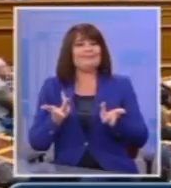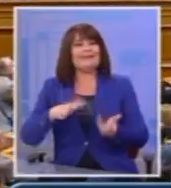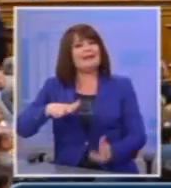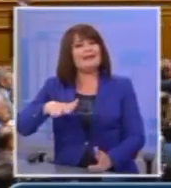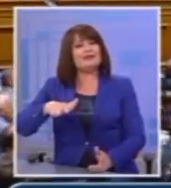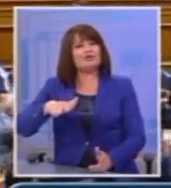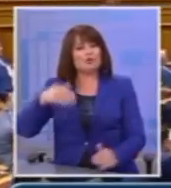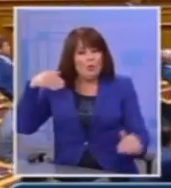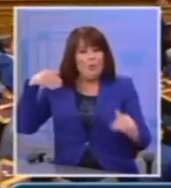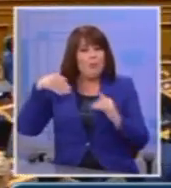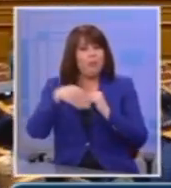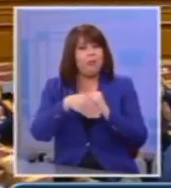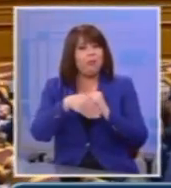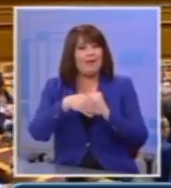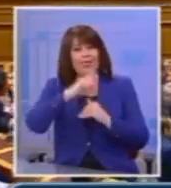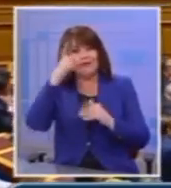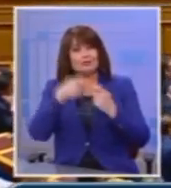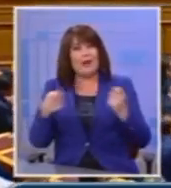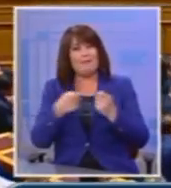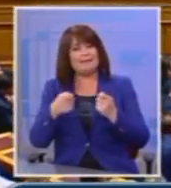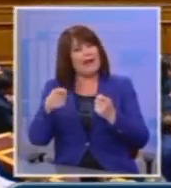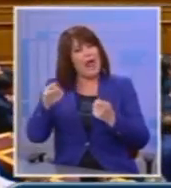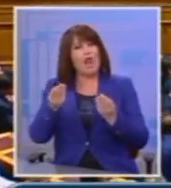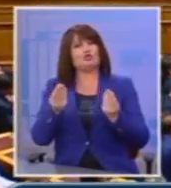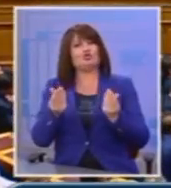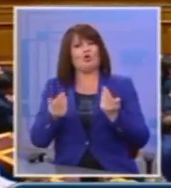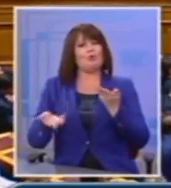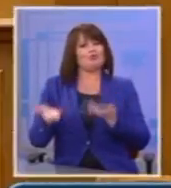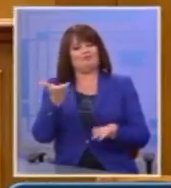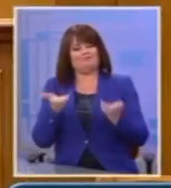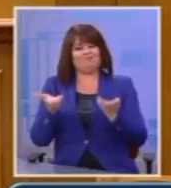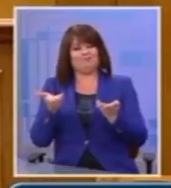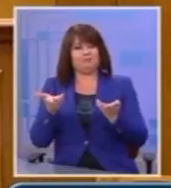πιθανές ηφαισιακές επιπτώσεις των δύσκολων μέτρων.